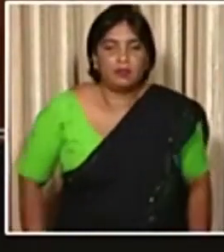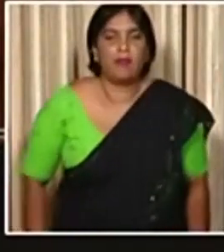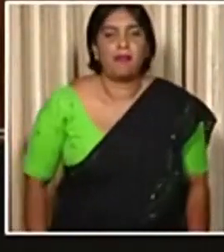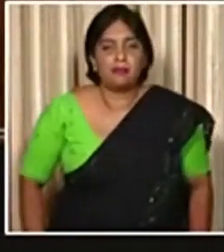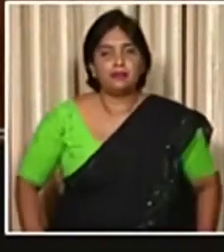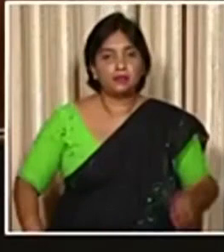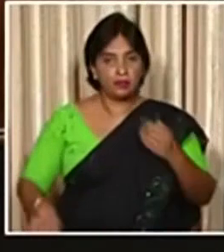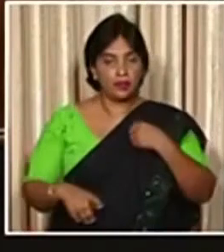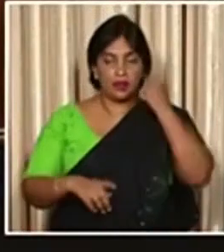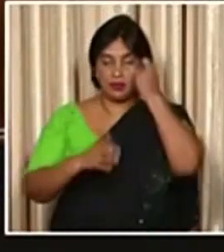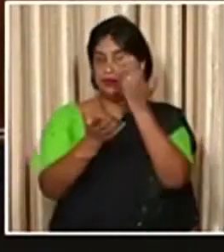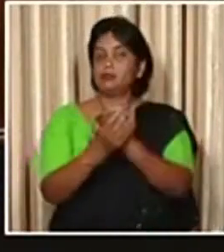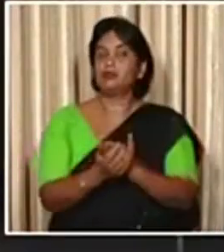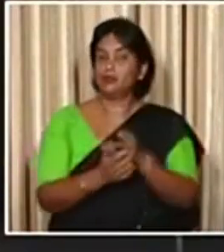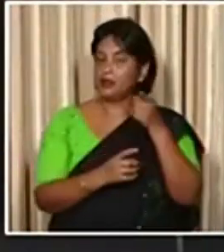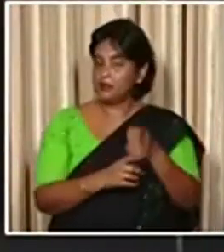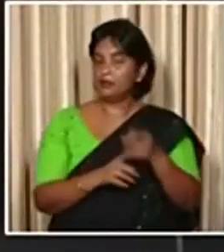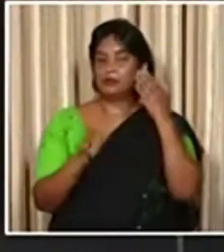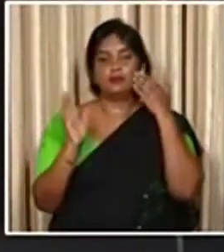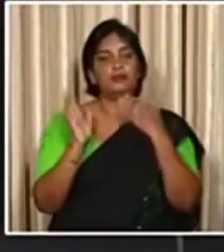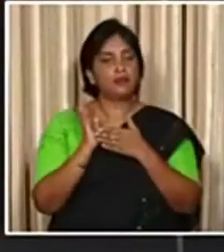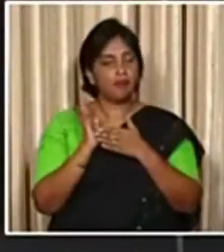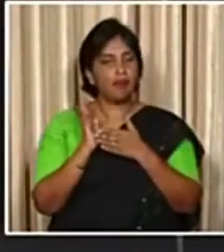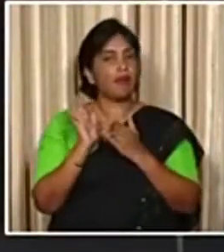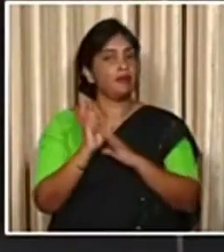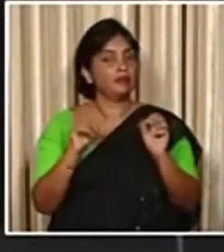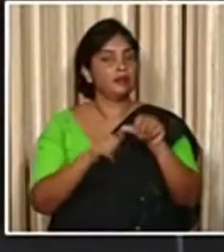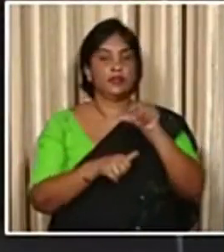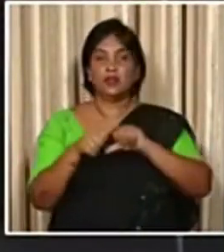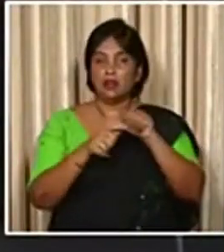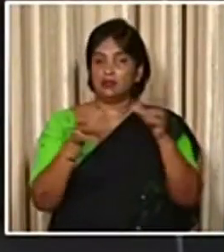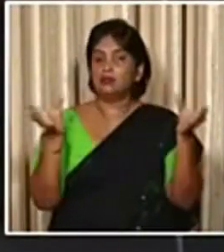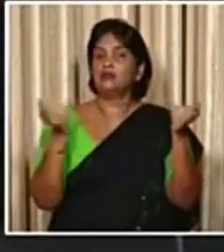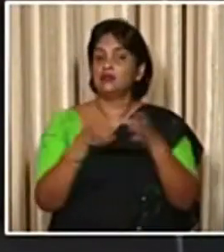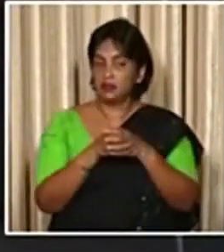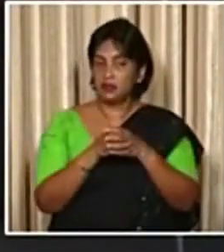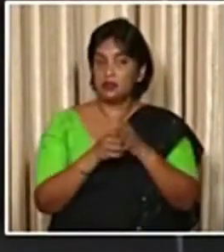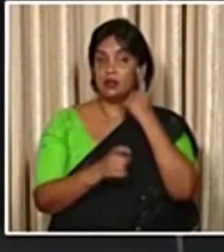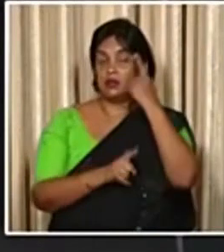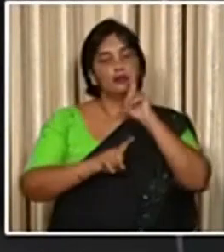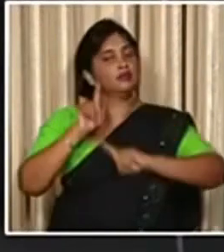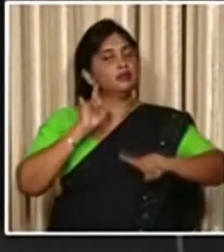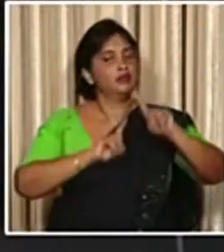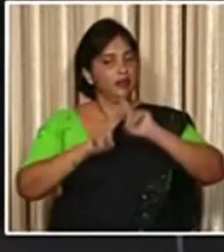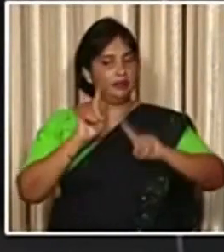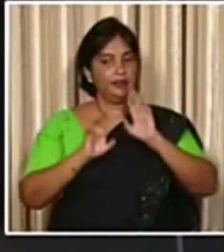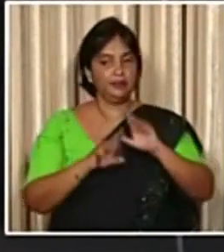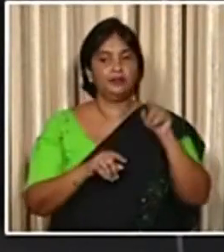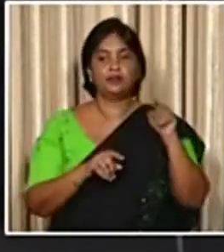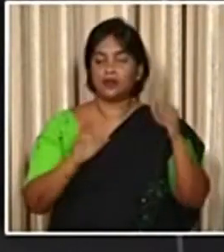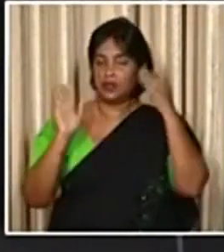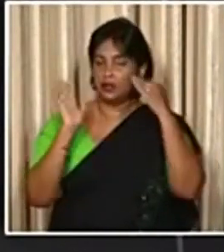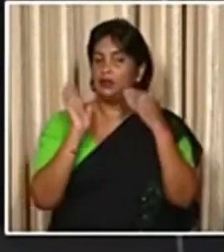සභානායකතුමා මම යෝජනා කරනවා මේක සම්බන්ධව මාධ්‍ය ආයතන එක්ක විද්වත් කතිකාවක් කරන්න. ඒ වගේම